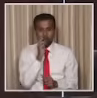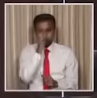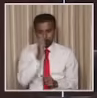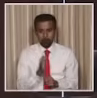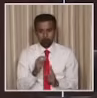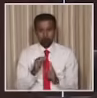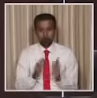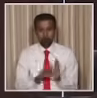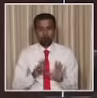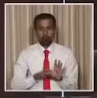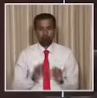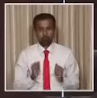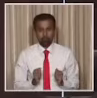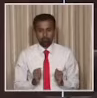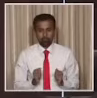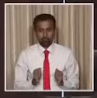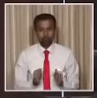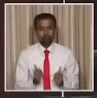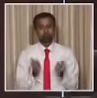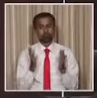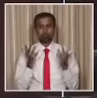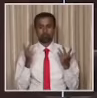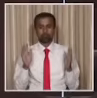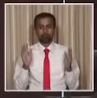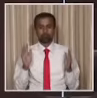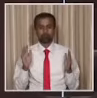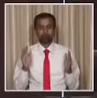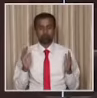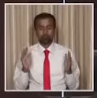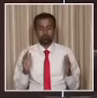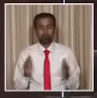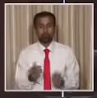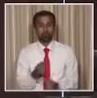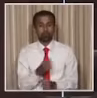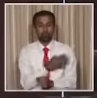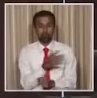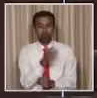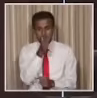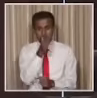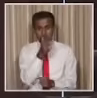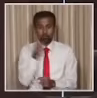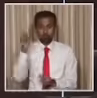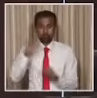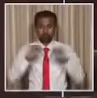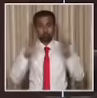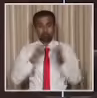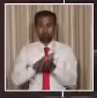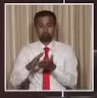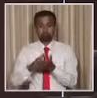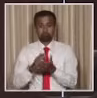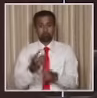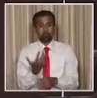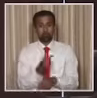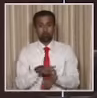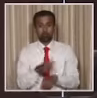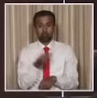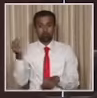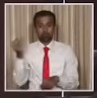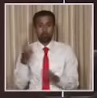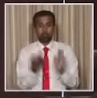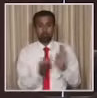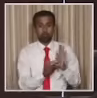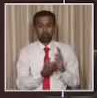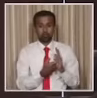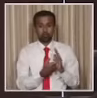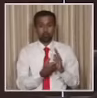මැතිතුමා අගමැති පුටුවේ ඉඳලා කරේ. එතුමා ඒක සාර්ථකව කරා. එතුමා ඒක ගෝඨාභය අඳලා කිව්ව අරගලයට සහන දෙන්න අවස්ථාව දෙන්න කියලා. රුවන් විජේවර්ධන